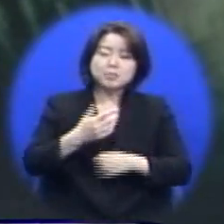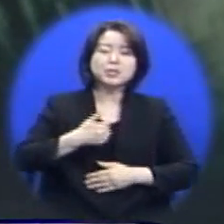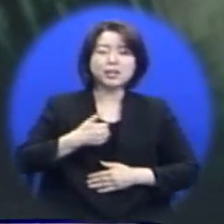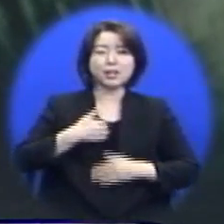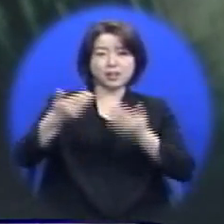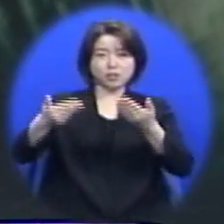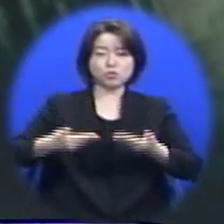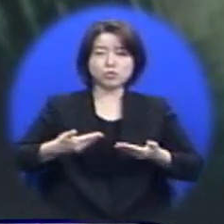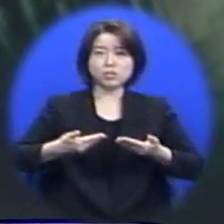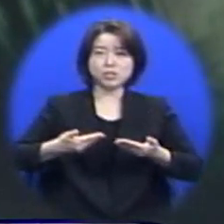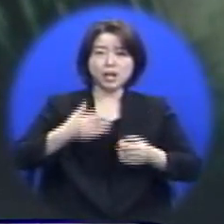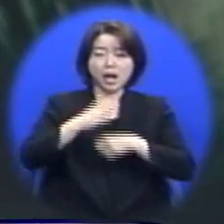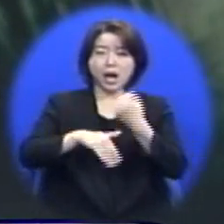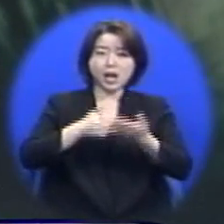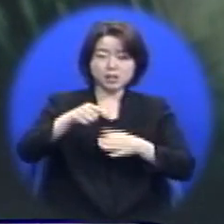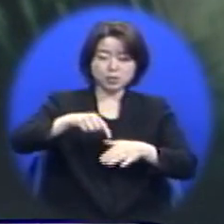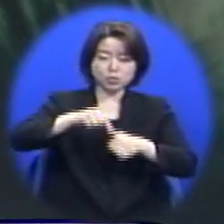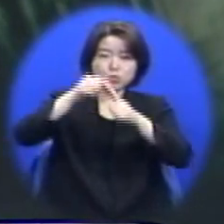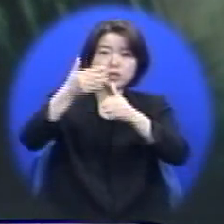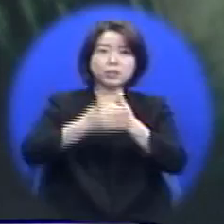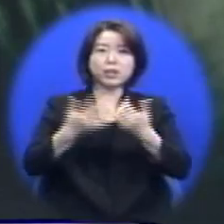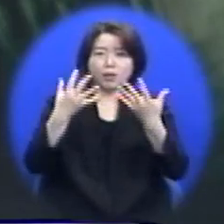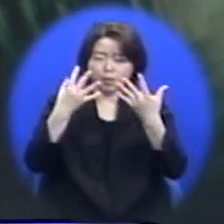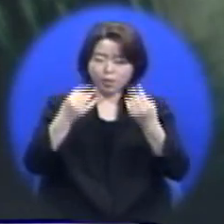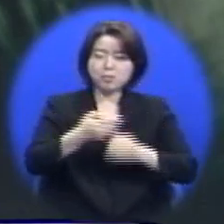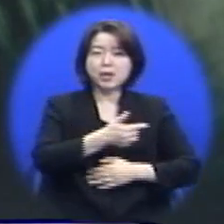하나님이 구원의 은혜가 얼마나 큰지.